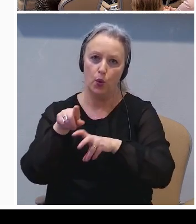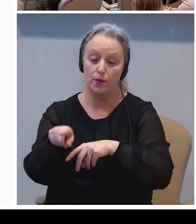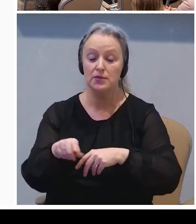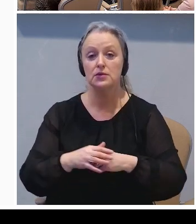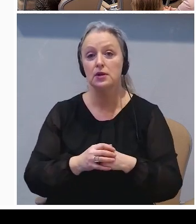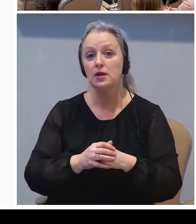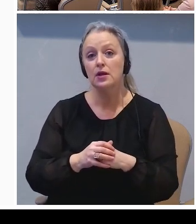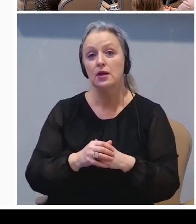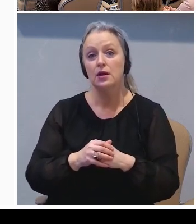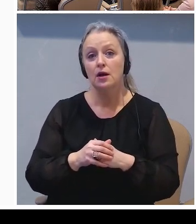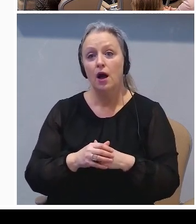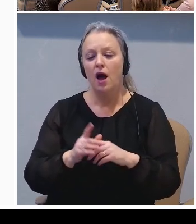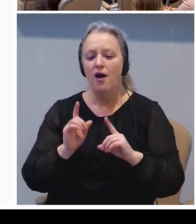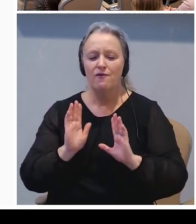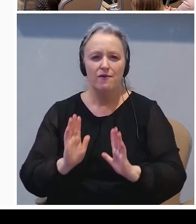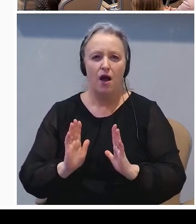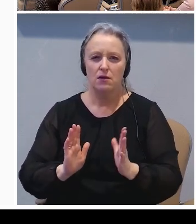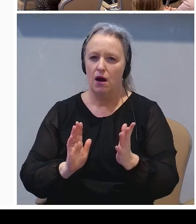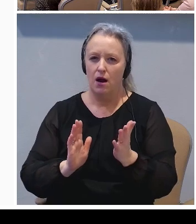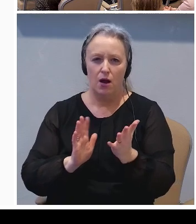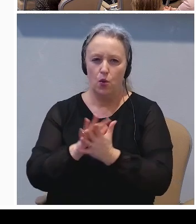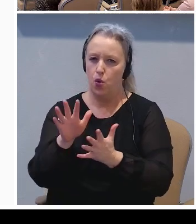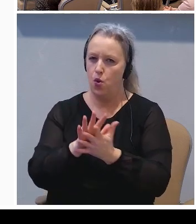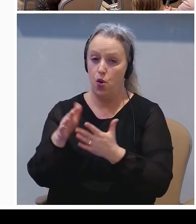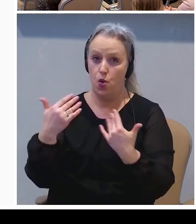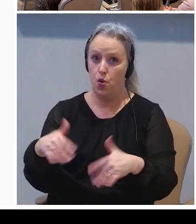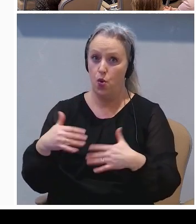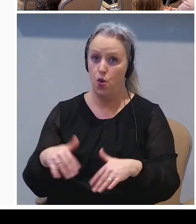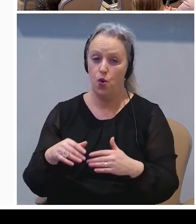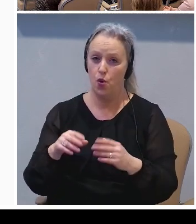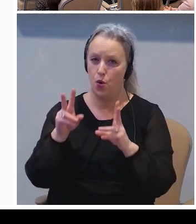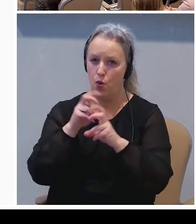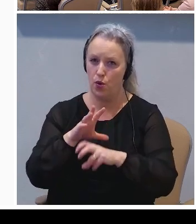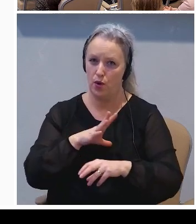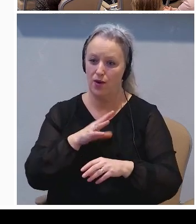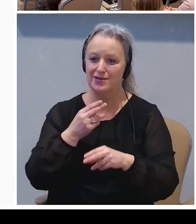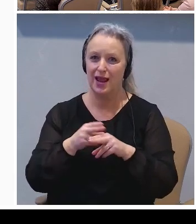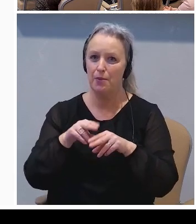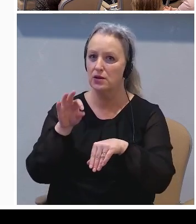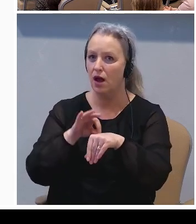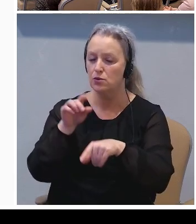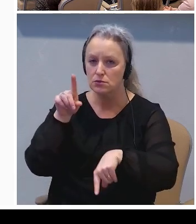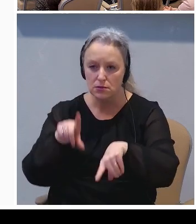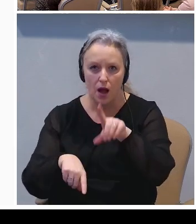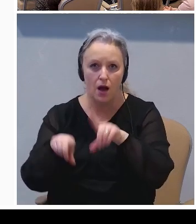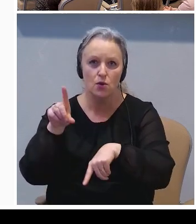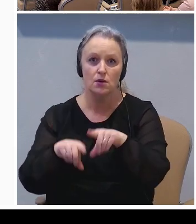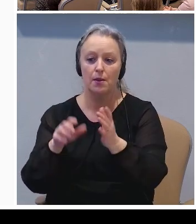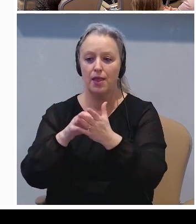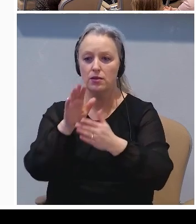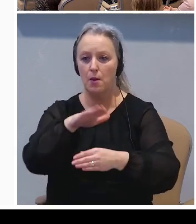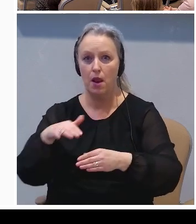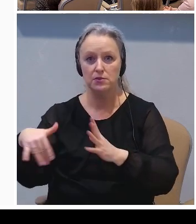väga kuluka uuringuga, osaliselt just sellepärast, et see on nii haruldane haigus. Me peame lapsed lennutama